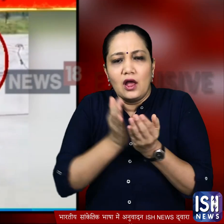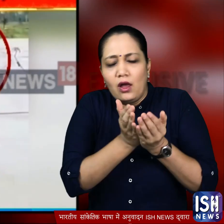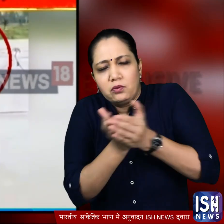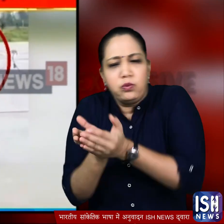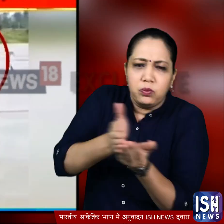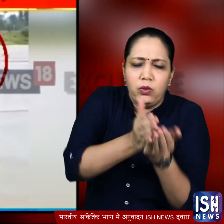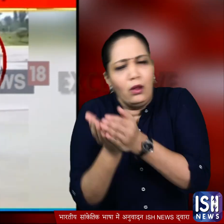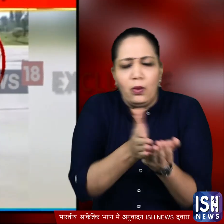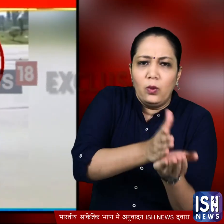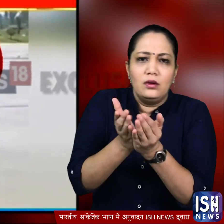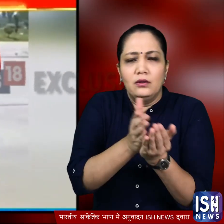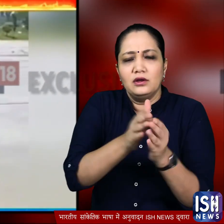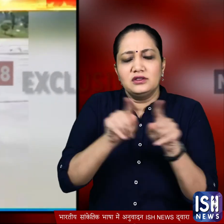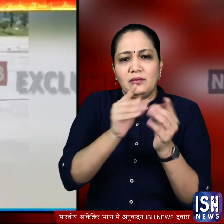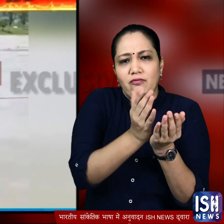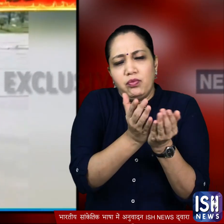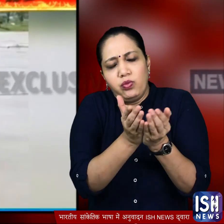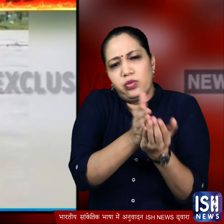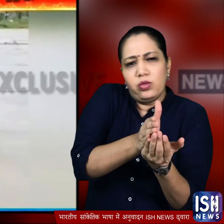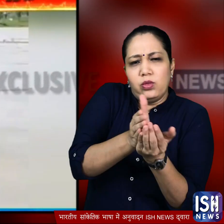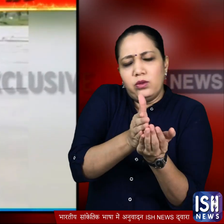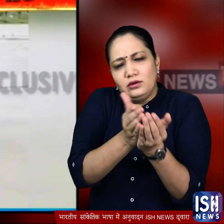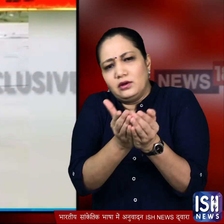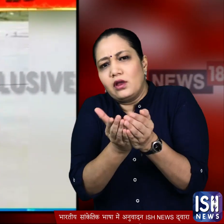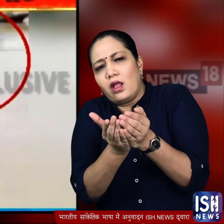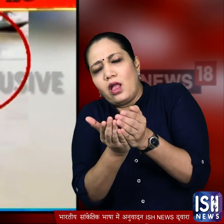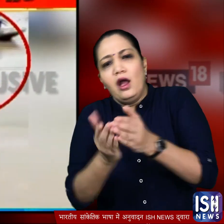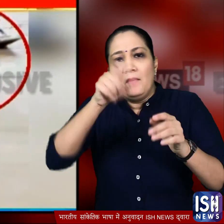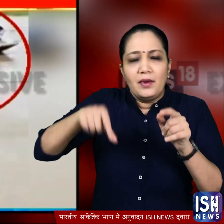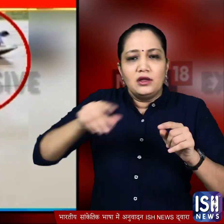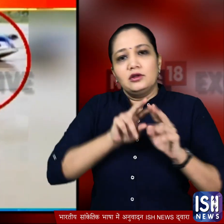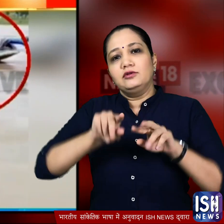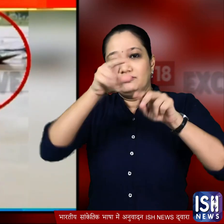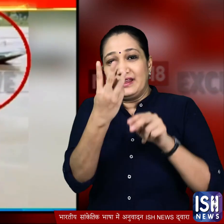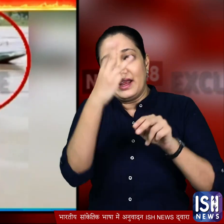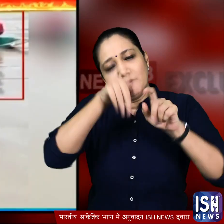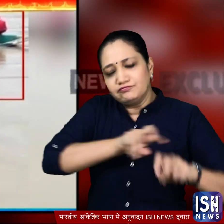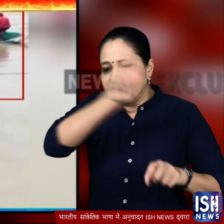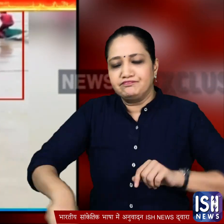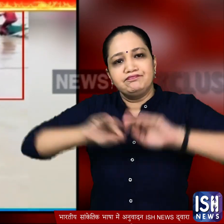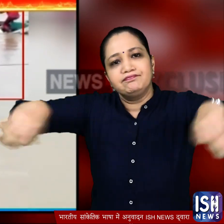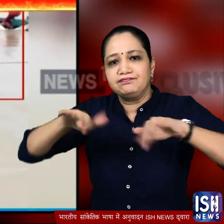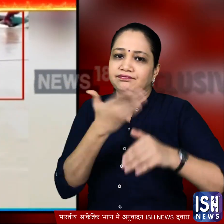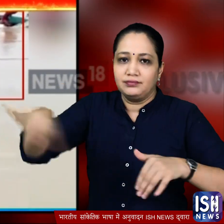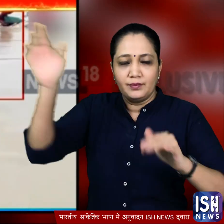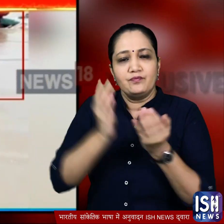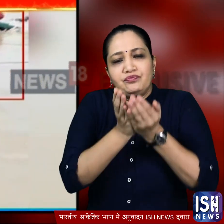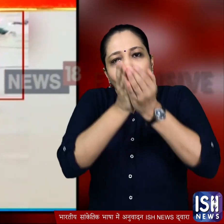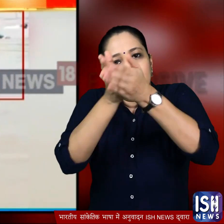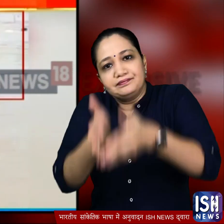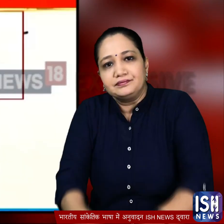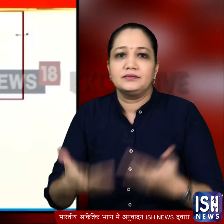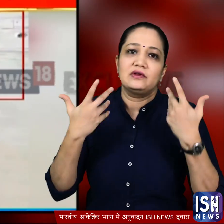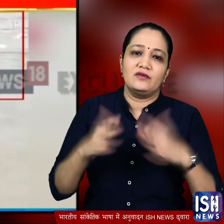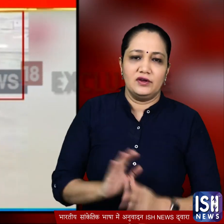का संतुलन बिगड़ने लगा। नाव को एक तरफ झुकता देख उसमें सवार तीनों लोग नदी में कूद गए। देखते ही देखते पूरी नाव पानी